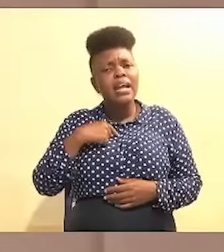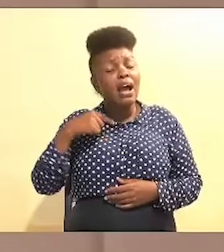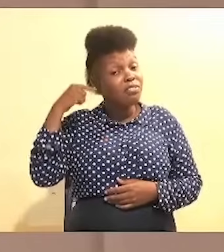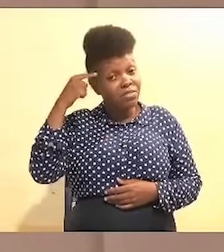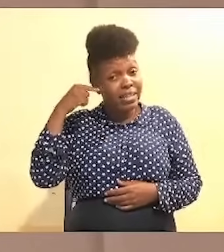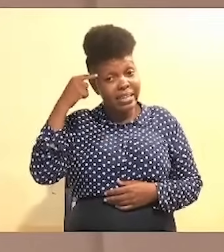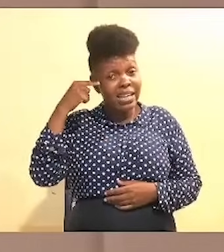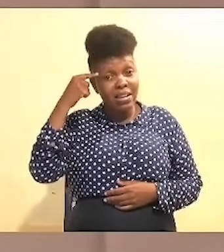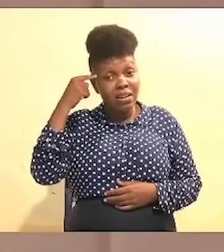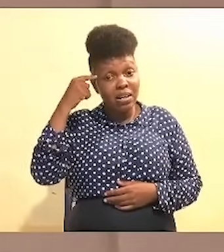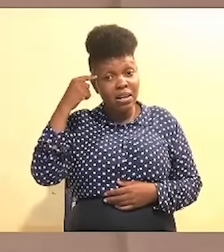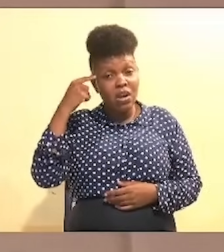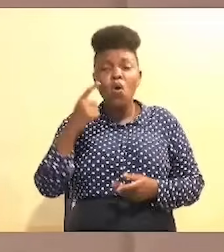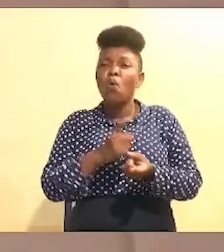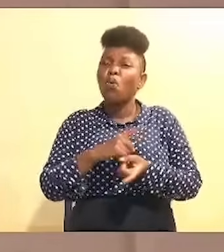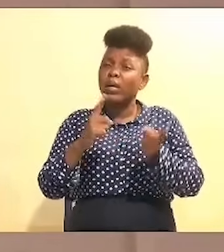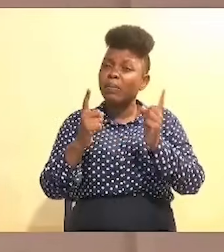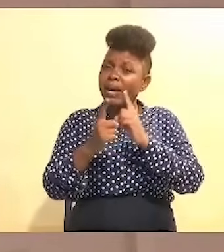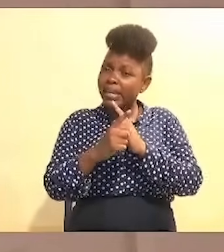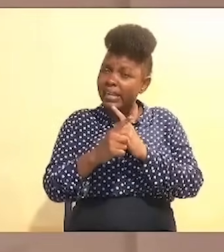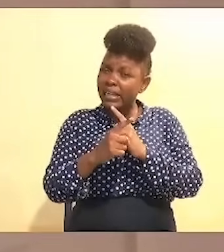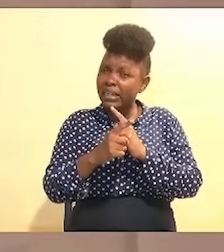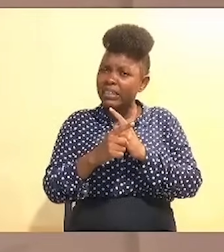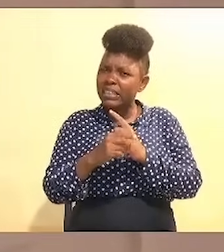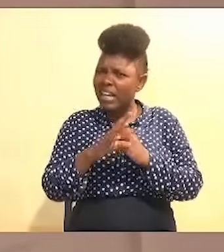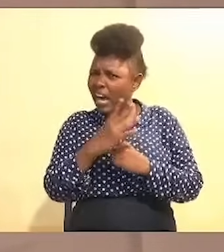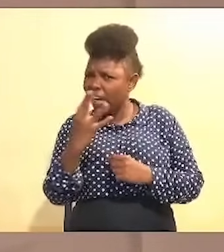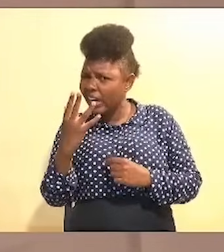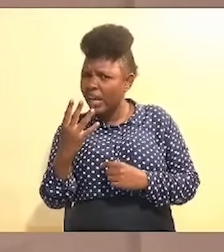ninafikiri ukibalisha style kidogo utakuwa bora zaidi.